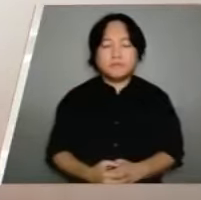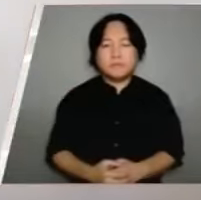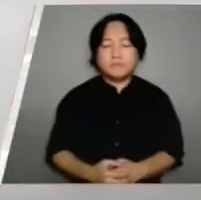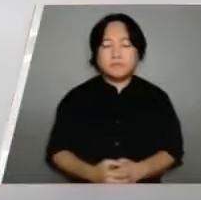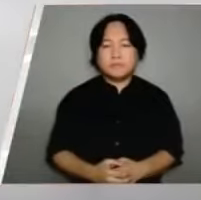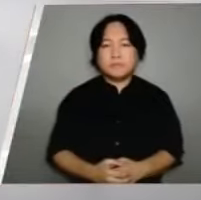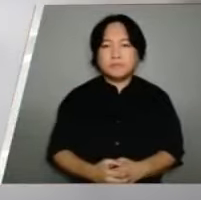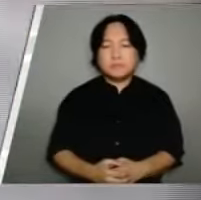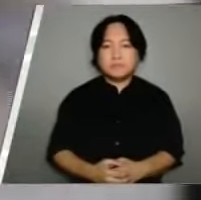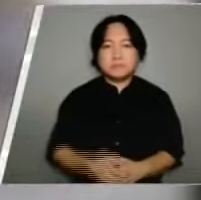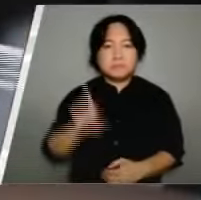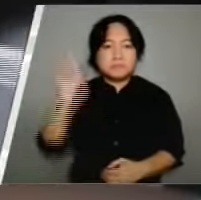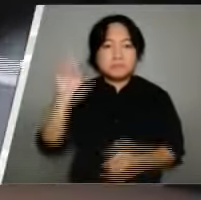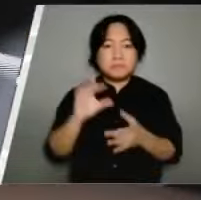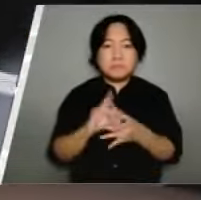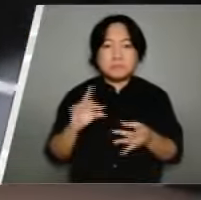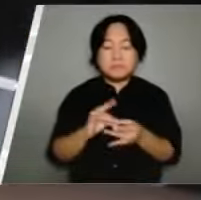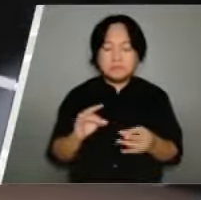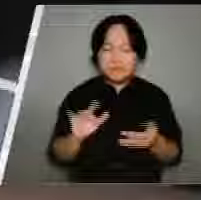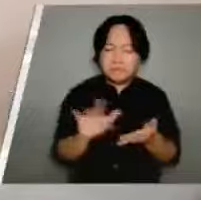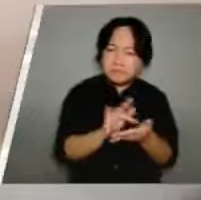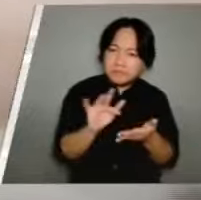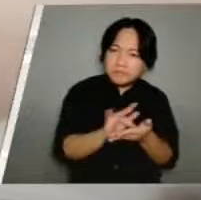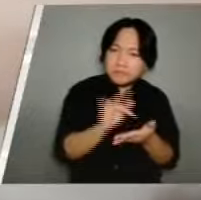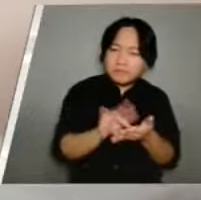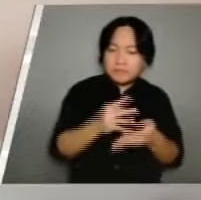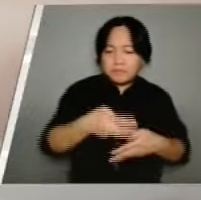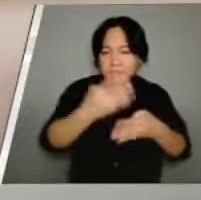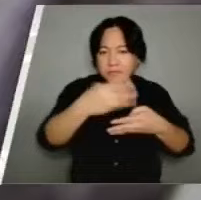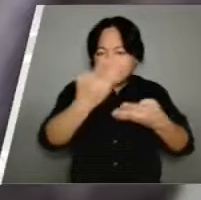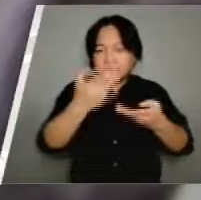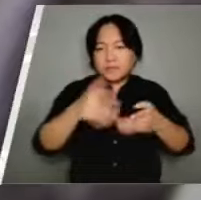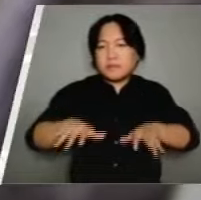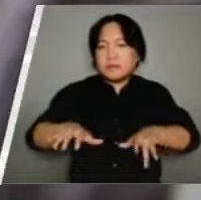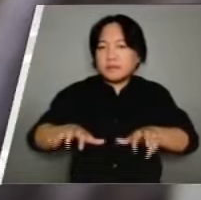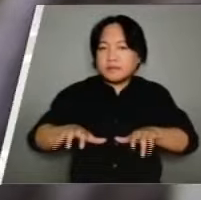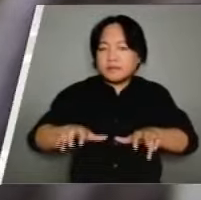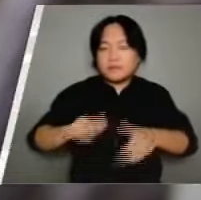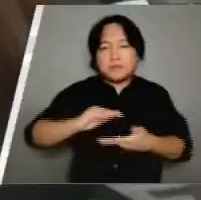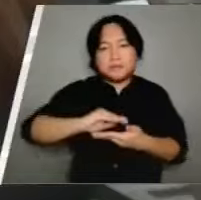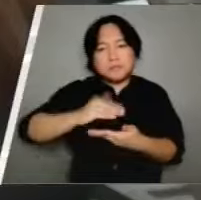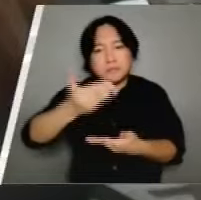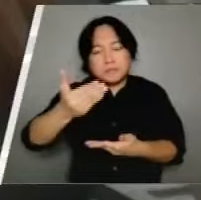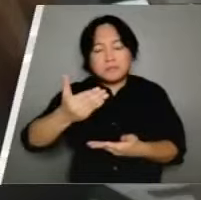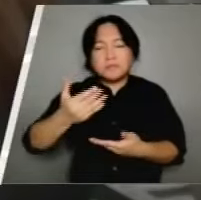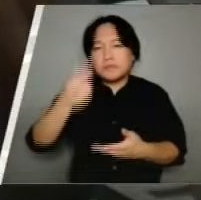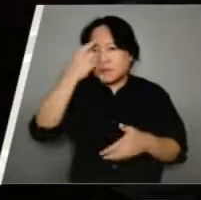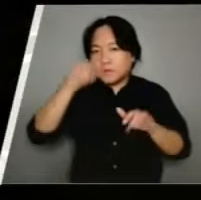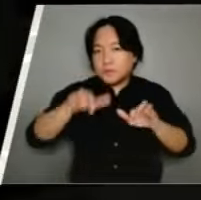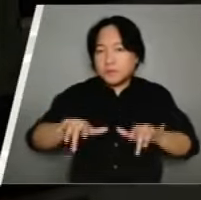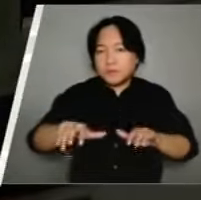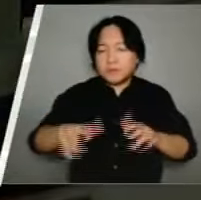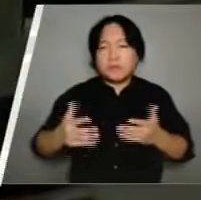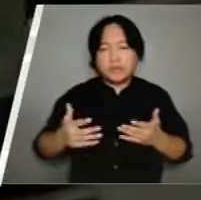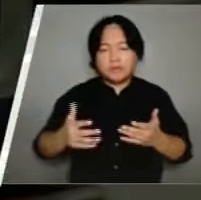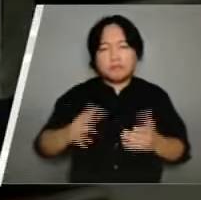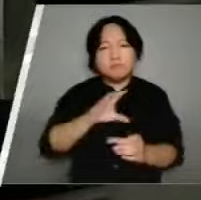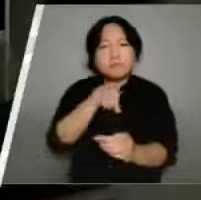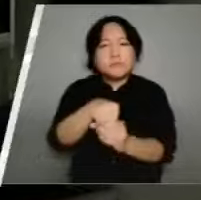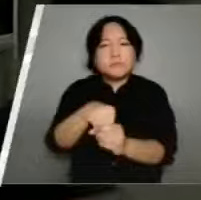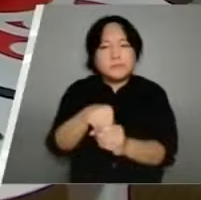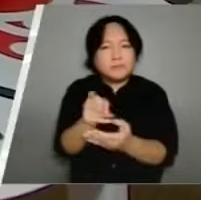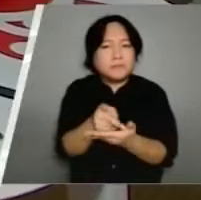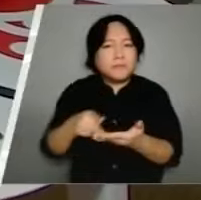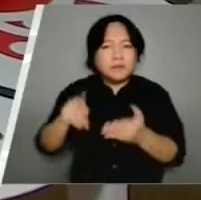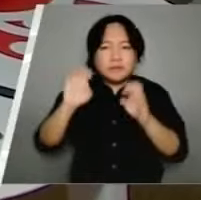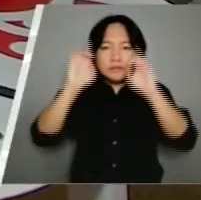At pag-scroll sa cellphone at pag-type sa computer o laptop, unti-unting naging bahagi ng edukasyon, lalo na